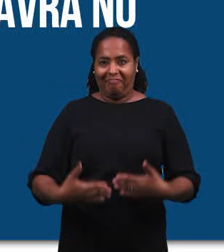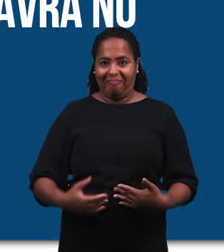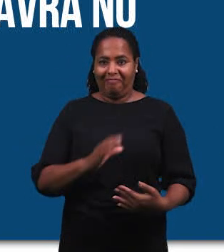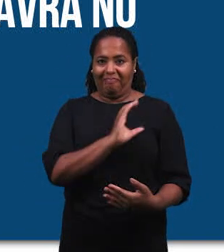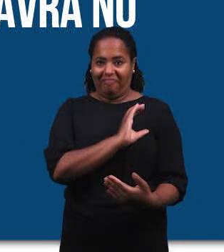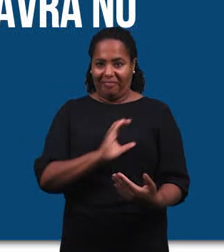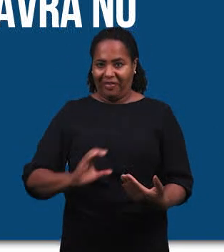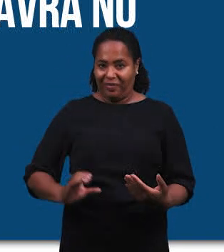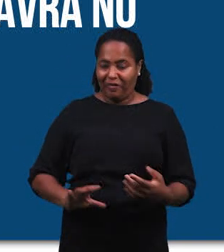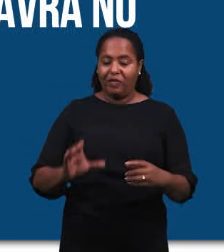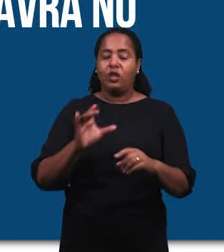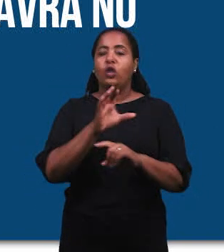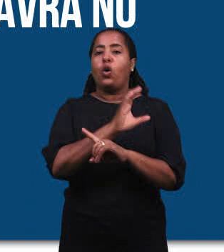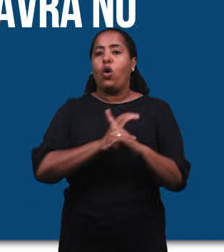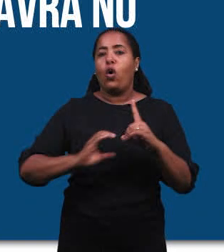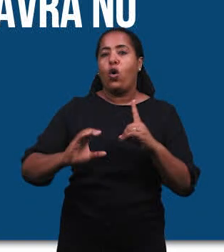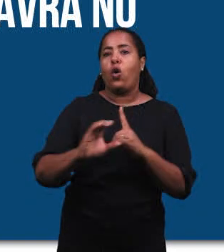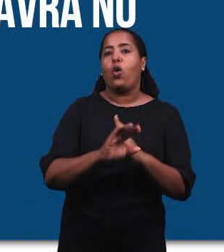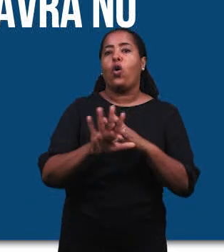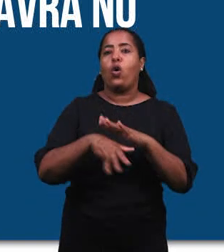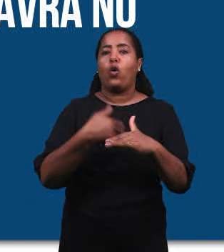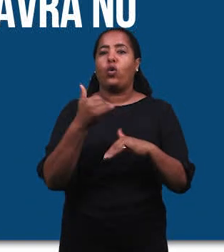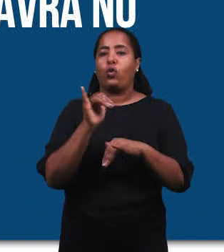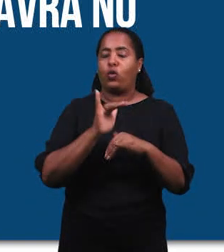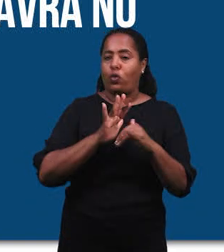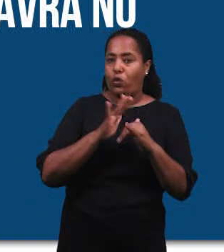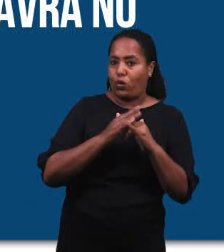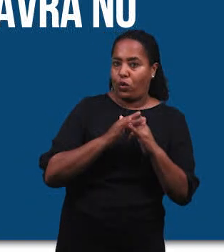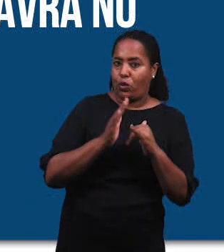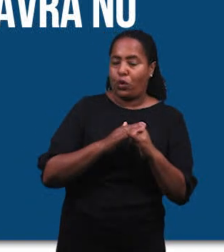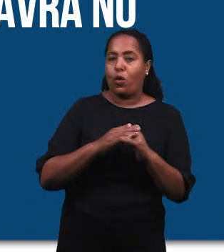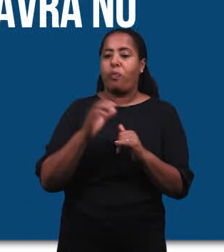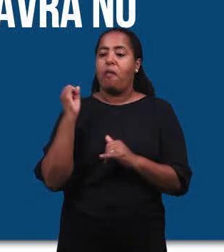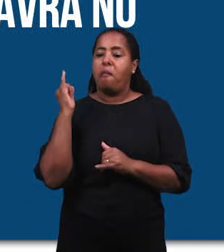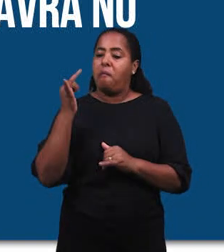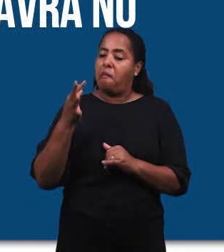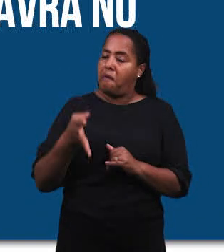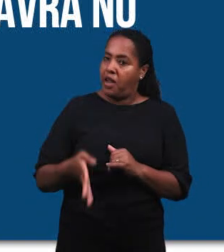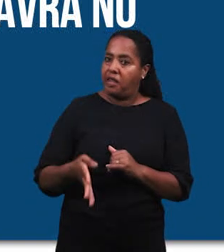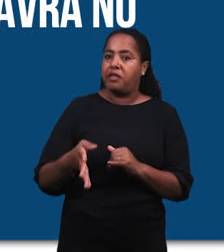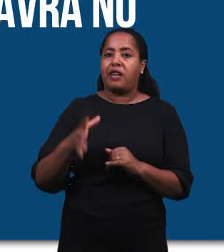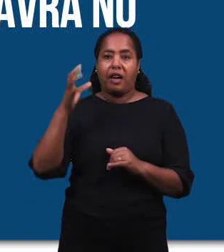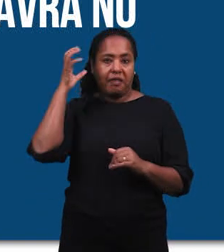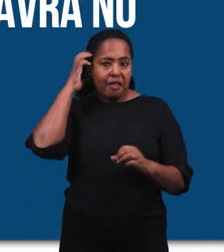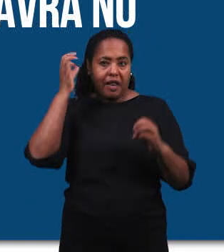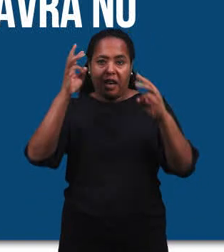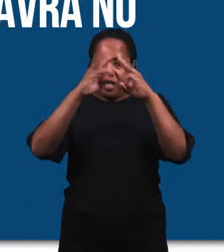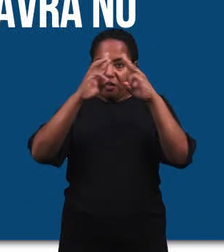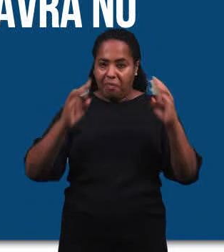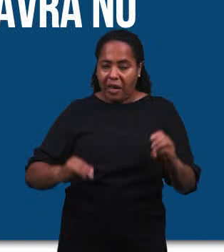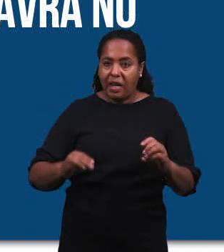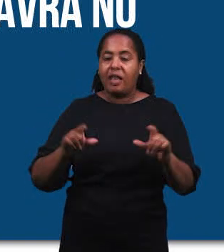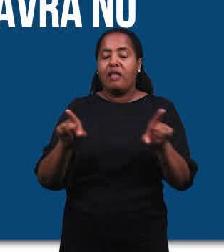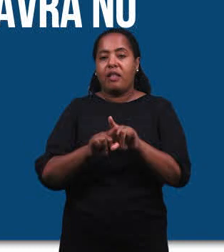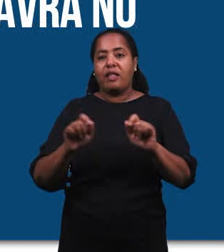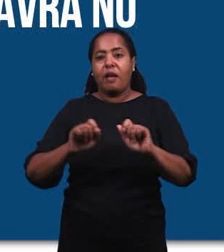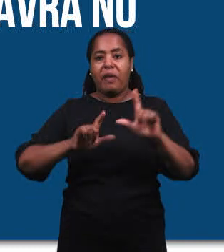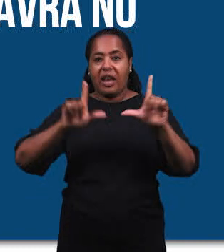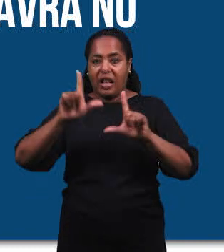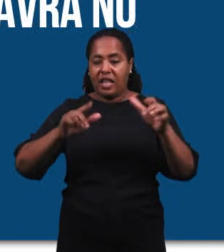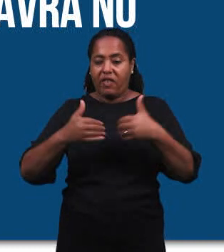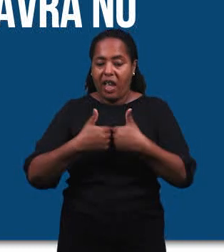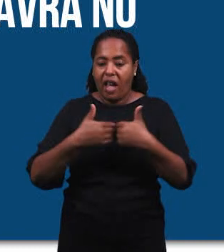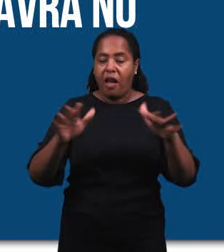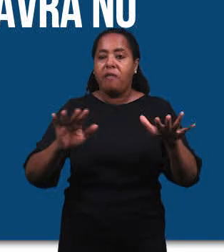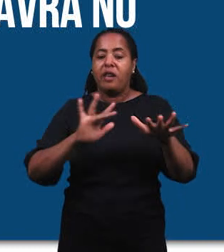в общении с телом Христом. Богослужение на радио Манаим, предрассветные